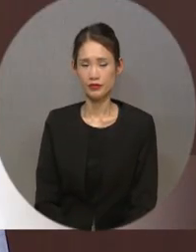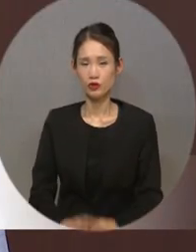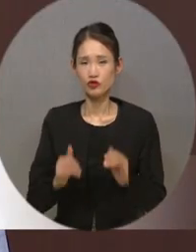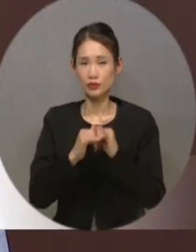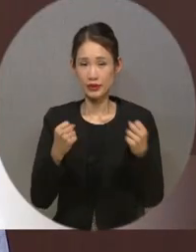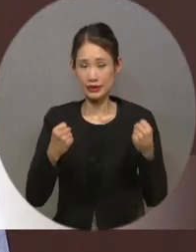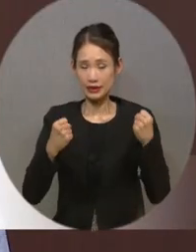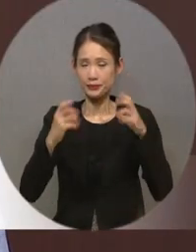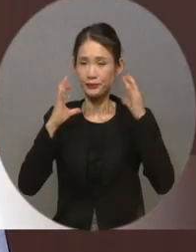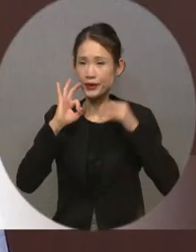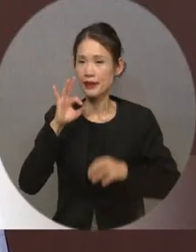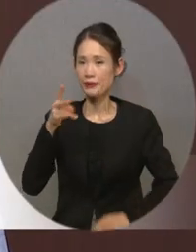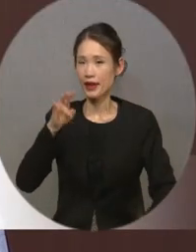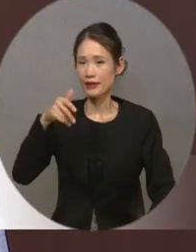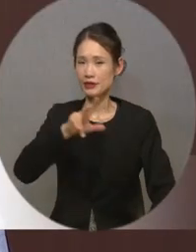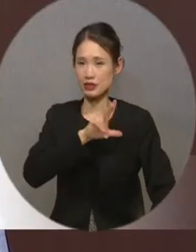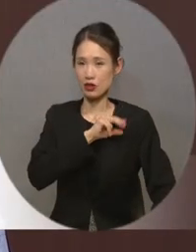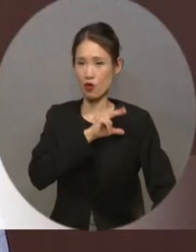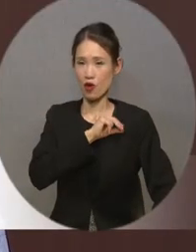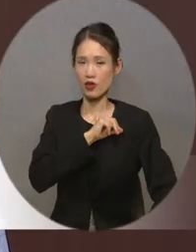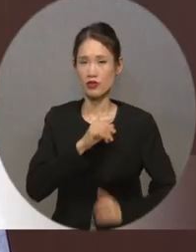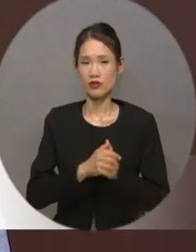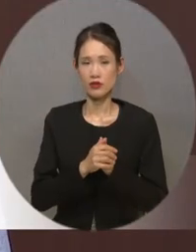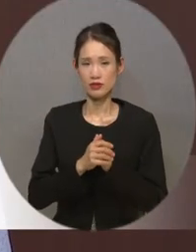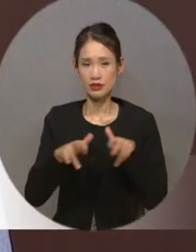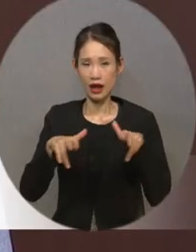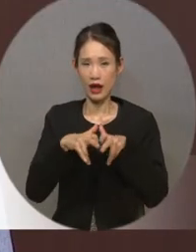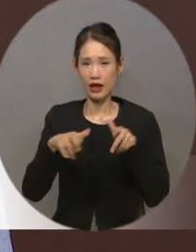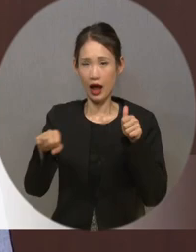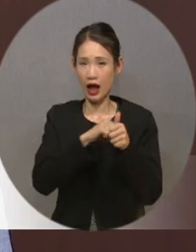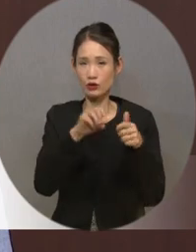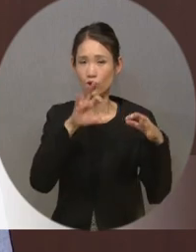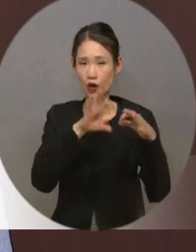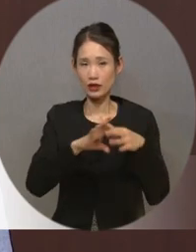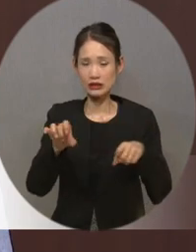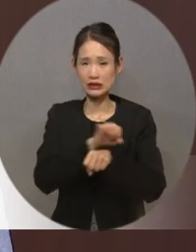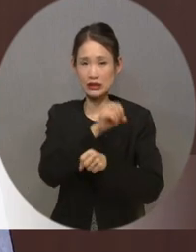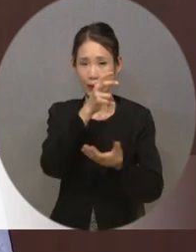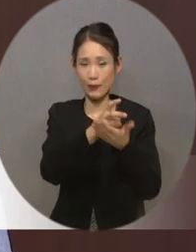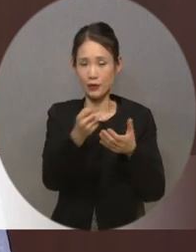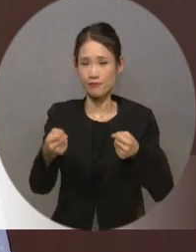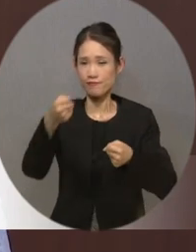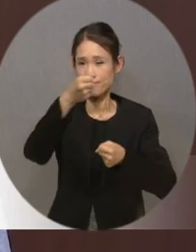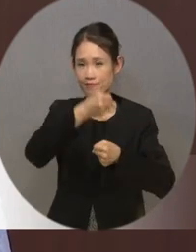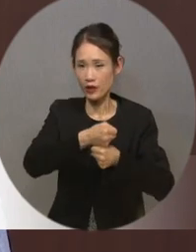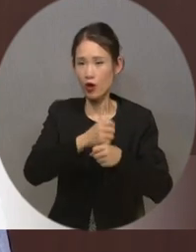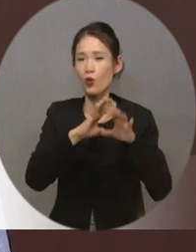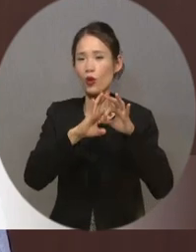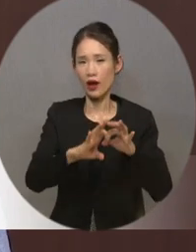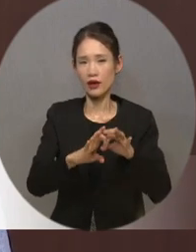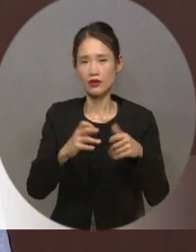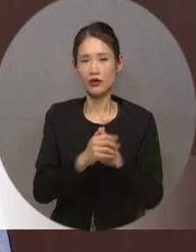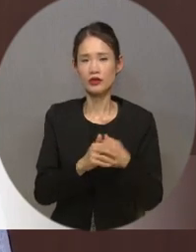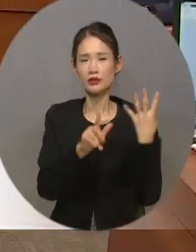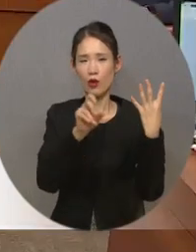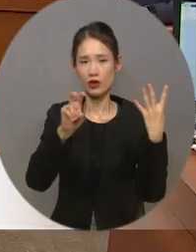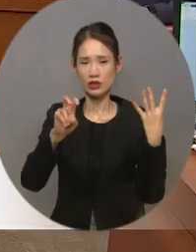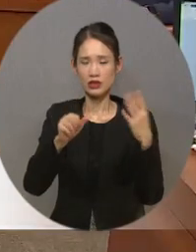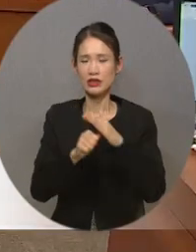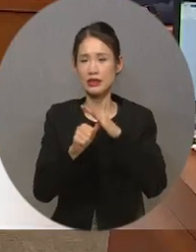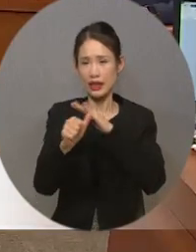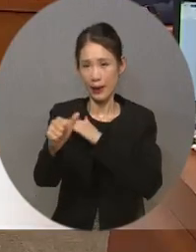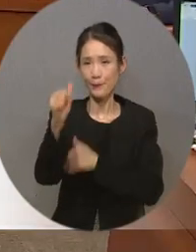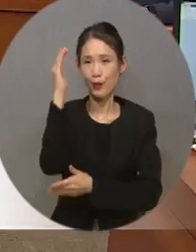국민의힘 김예지 의원은 장애인 학대 범죄의 처벌 등에 관한 특례법 제정안을 지난 20일 대표 발의했습니다.